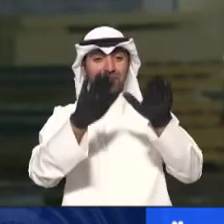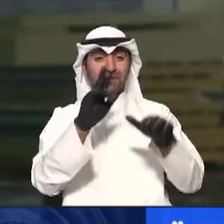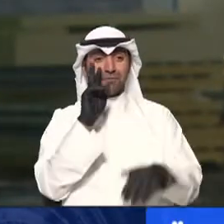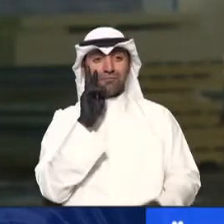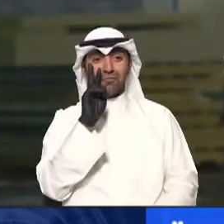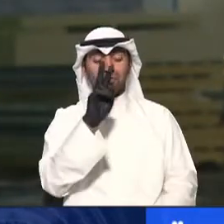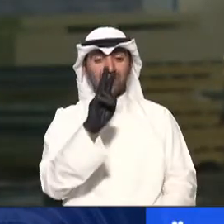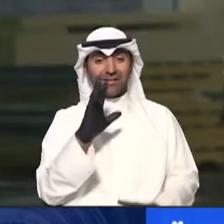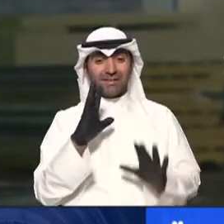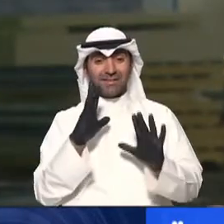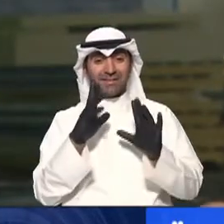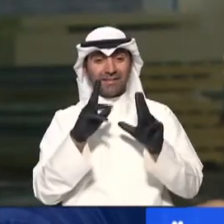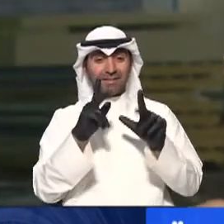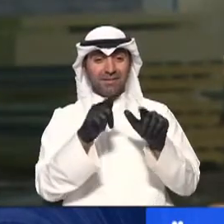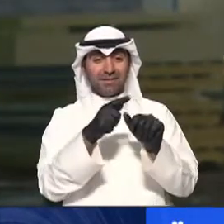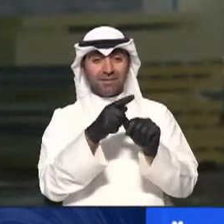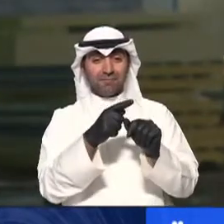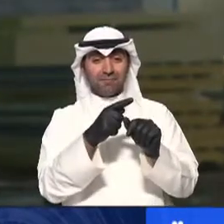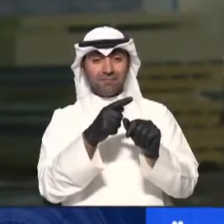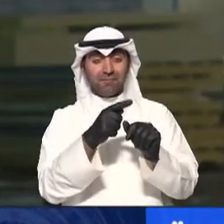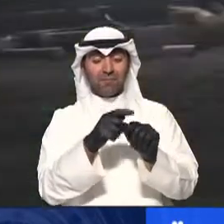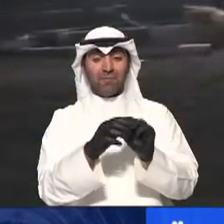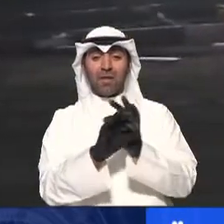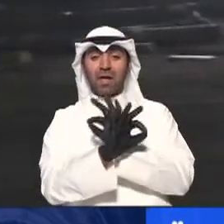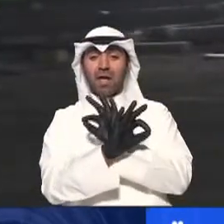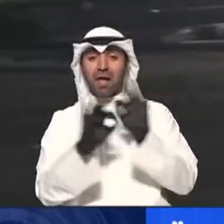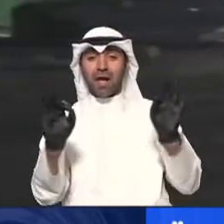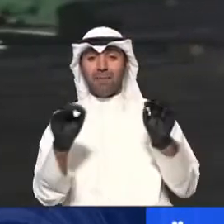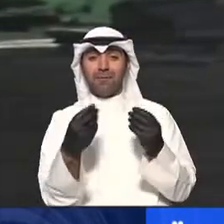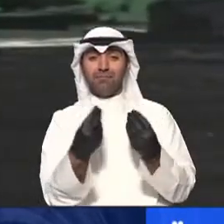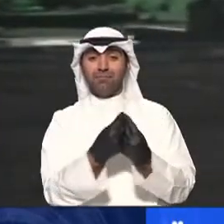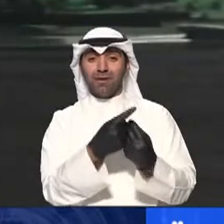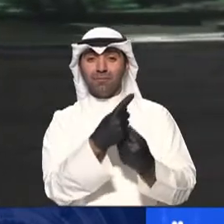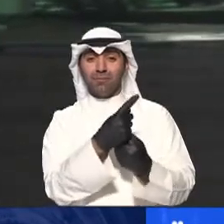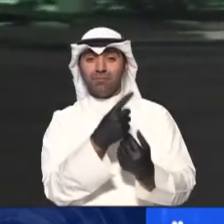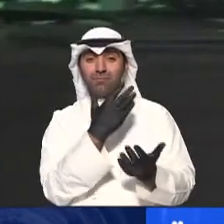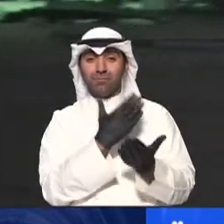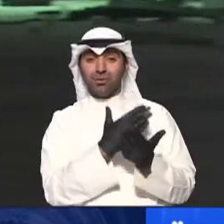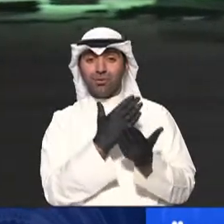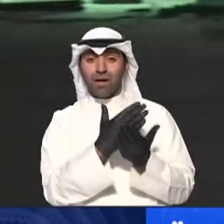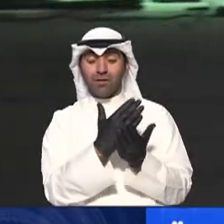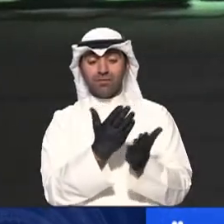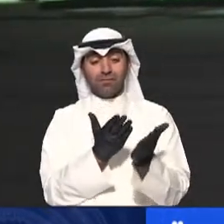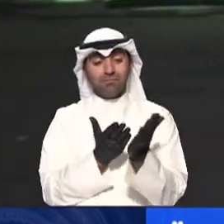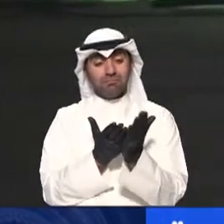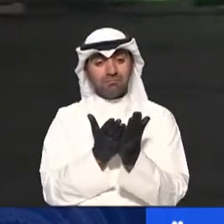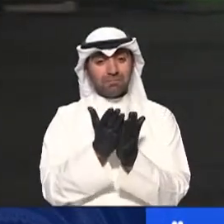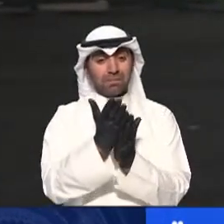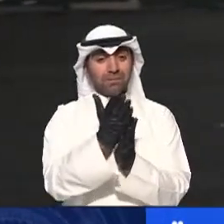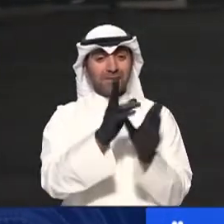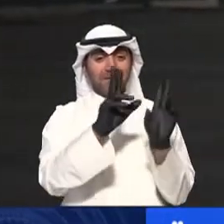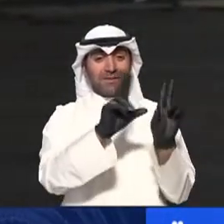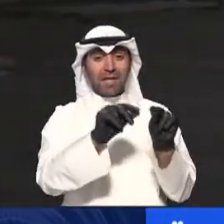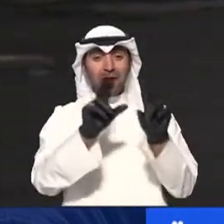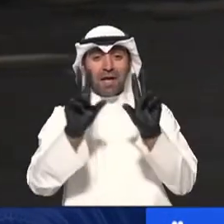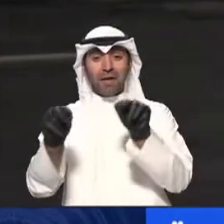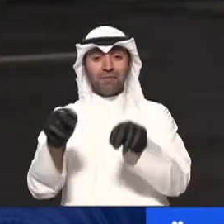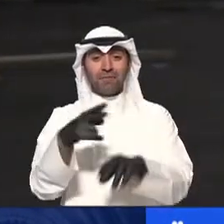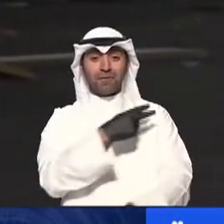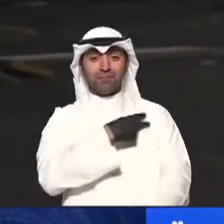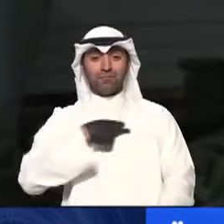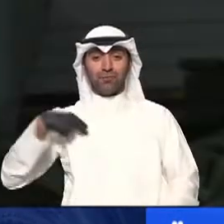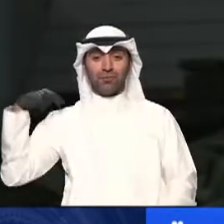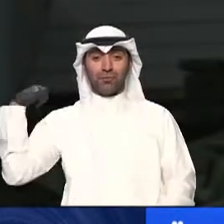وديسبوزل أريا مطابقة لوزارة الصحة. مواصلة الليل بالنهار لإتمام الأشغال في الوقت المطلوب،